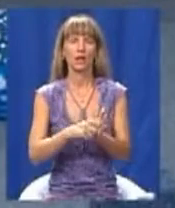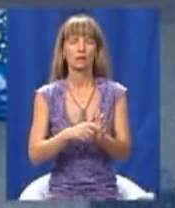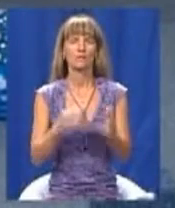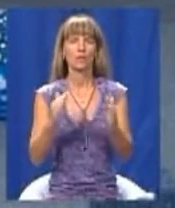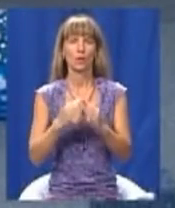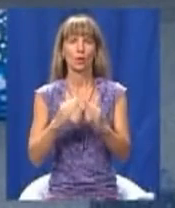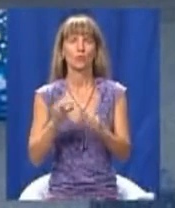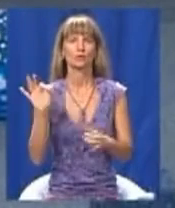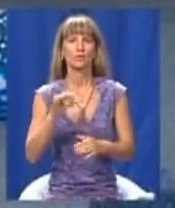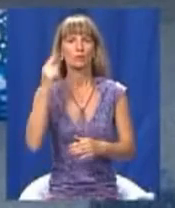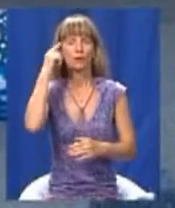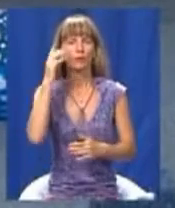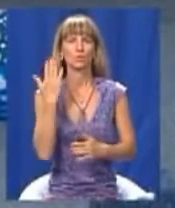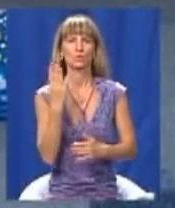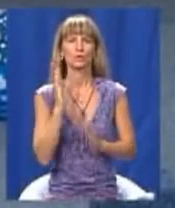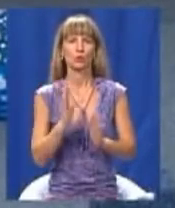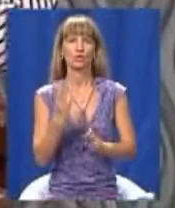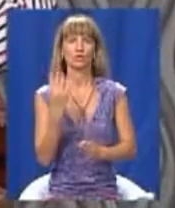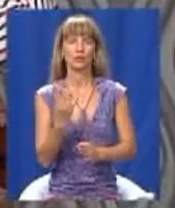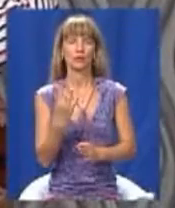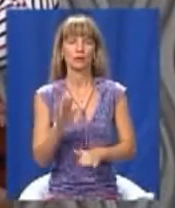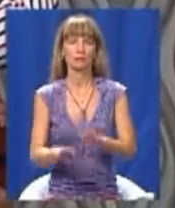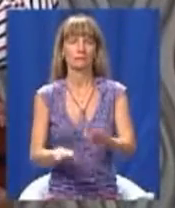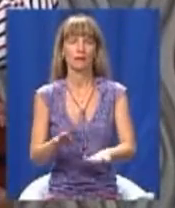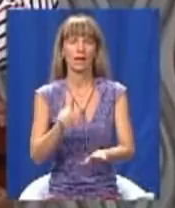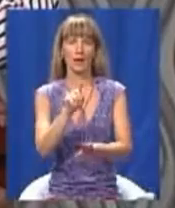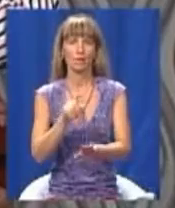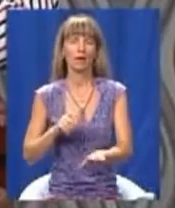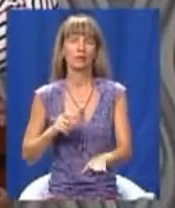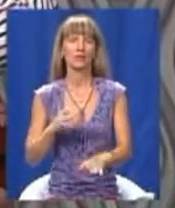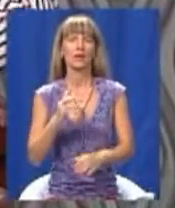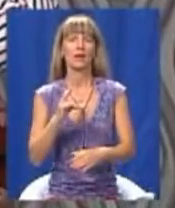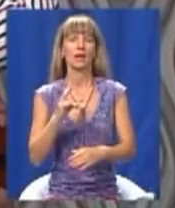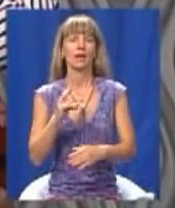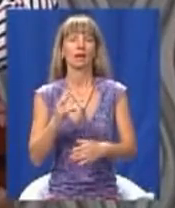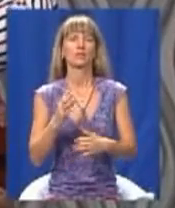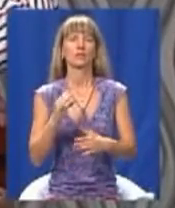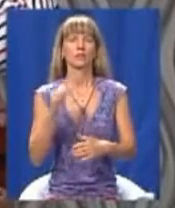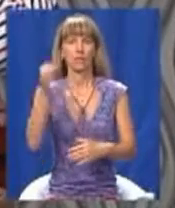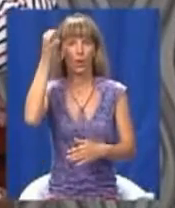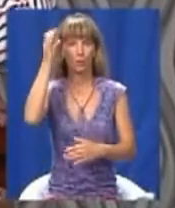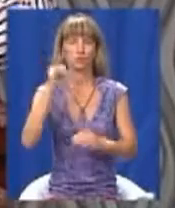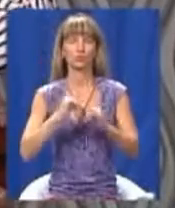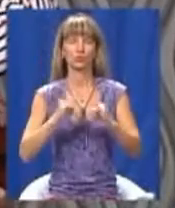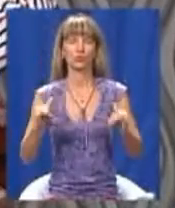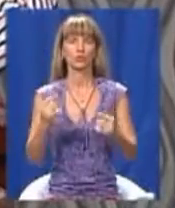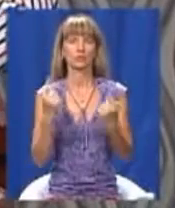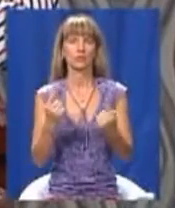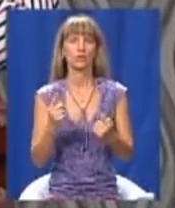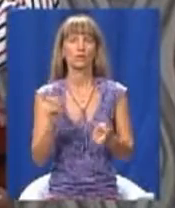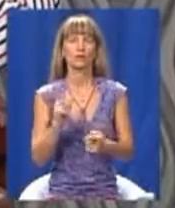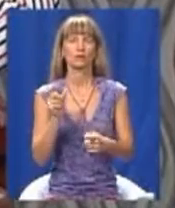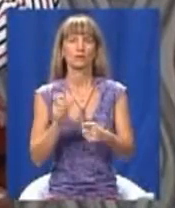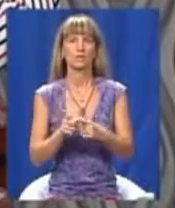часто розуміють лише чотириногих наземних хребетних. У науці за терміном «тварини» закріплено ширше значення, що відповідає певним